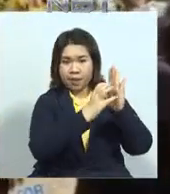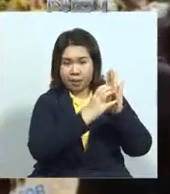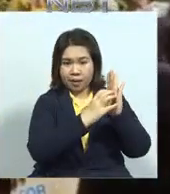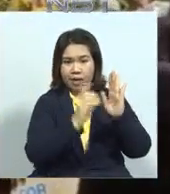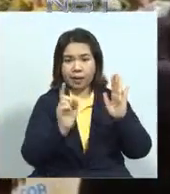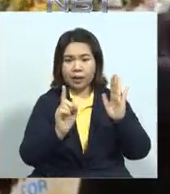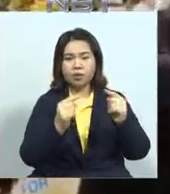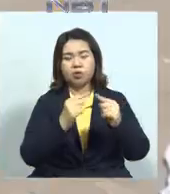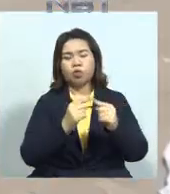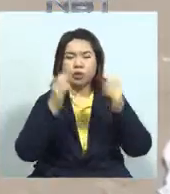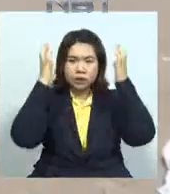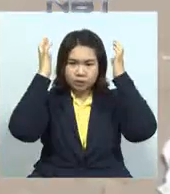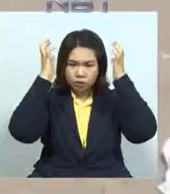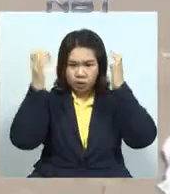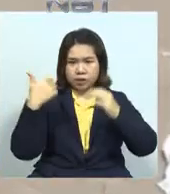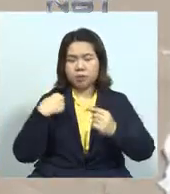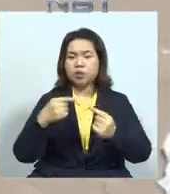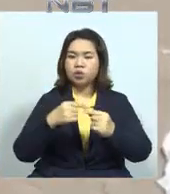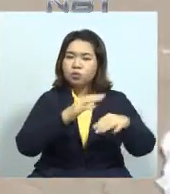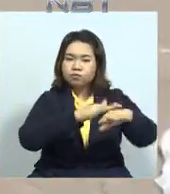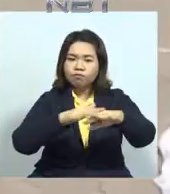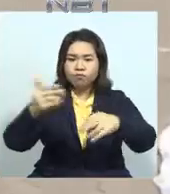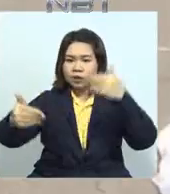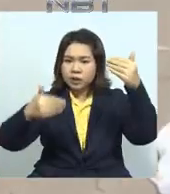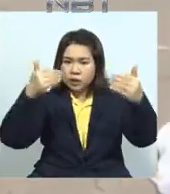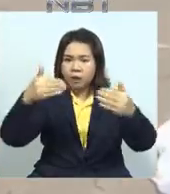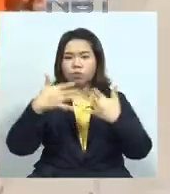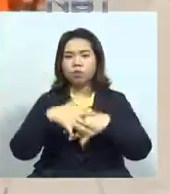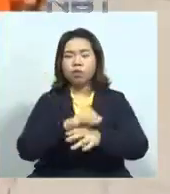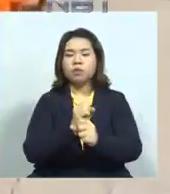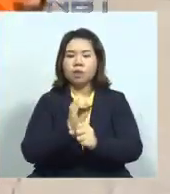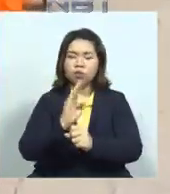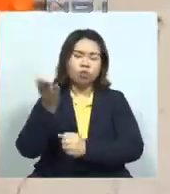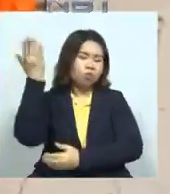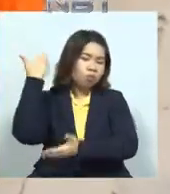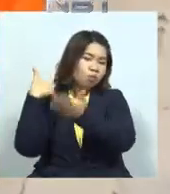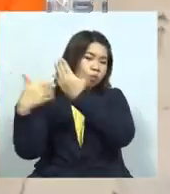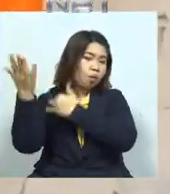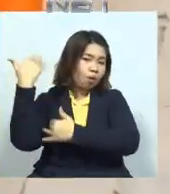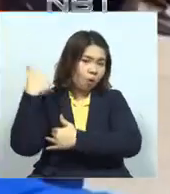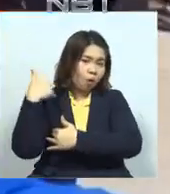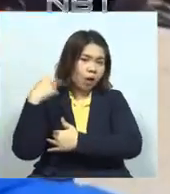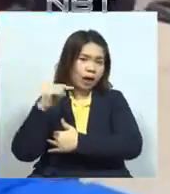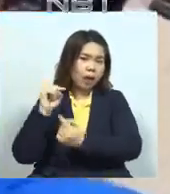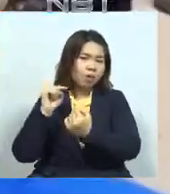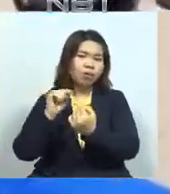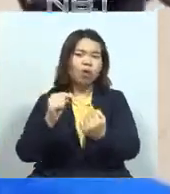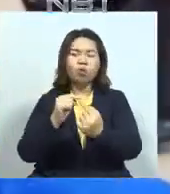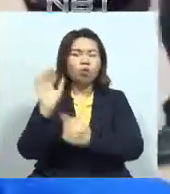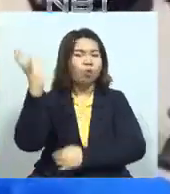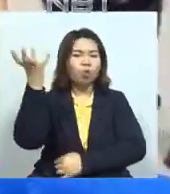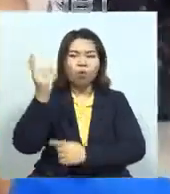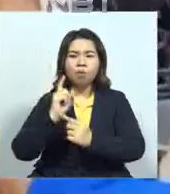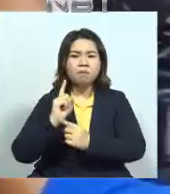มมาที่จังหวัดสระบุรีค่ะก็มีการเชิญชวนประชาชนให้ร่วมงานบุญย้อนตำนานสระบุรีสืบสานประเพณีหนึ่งเดียวในโล